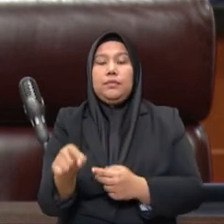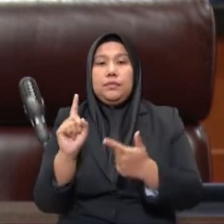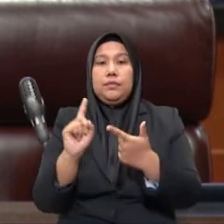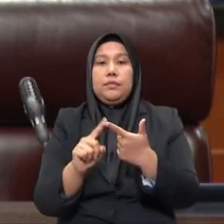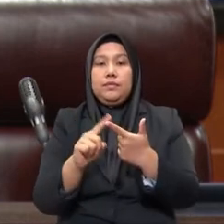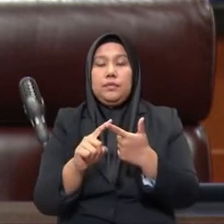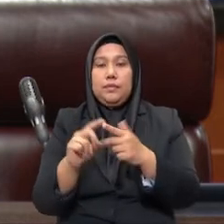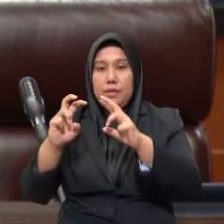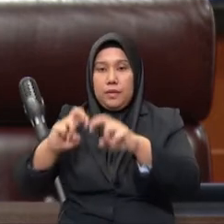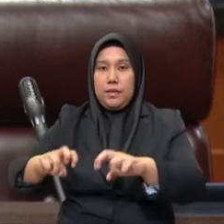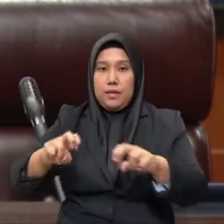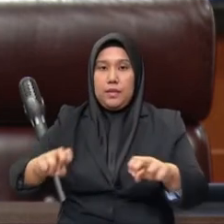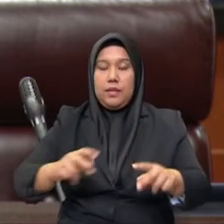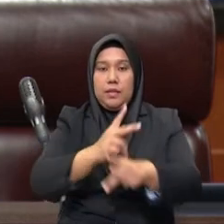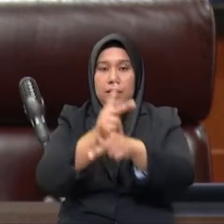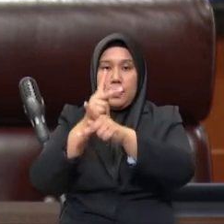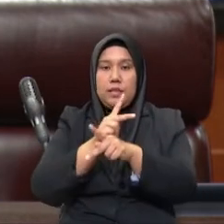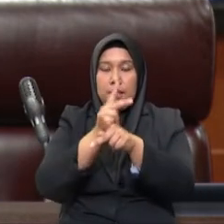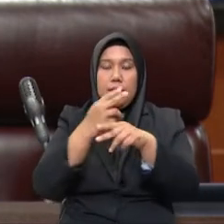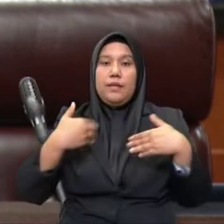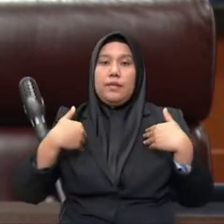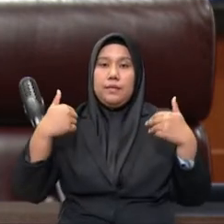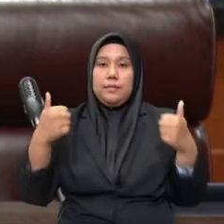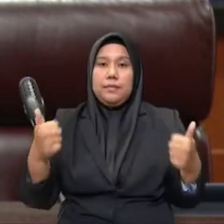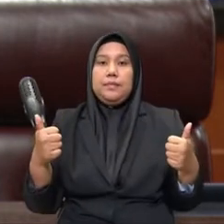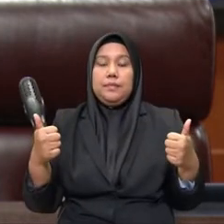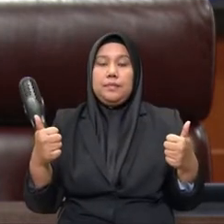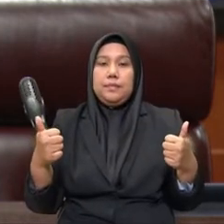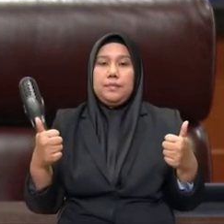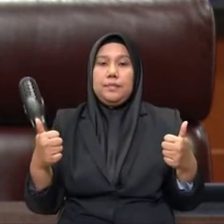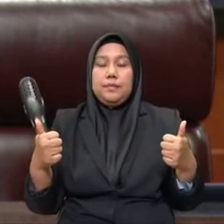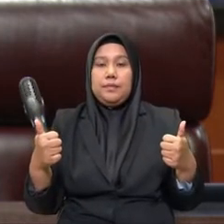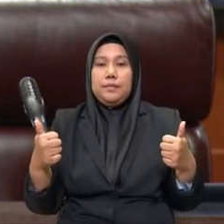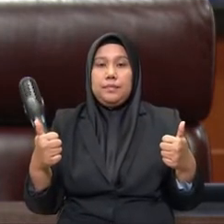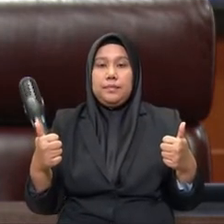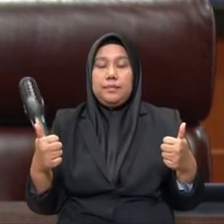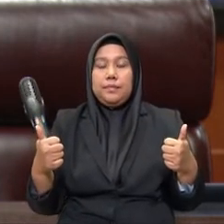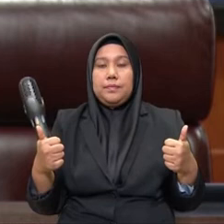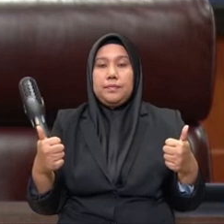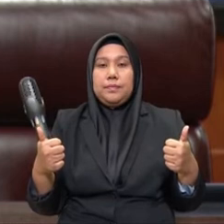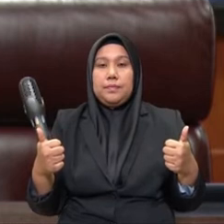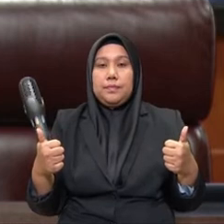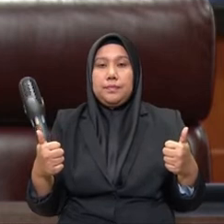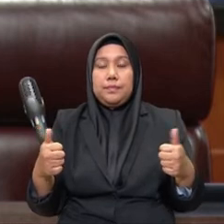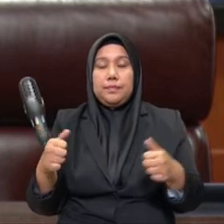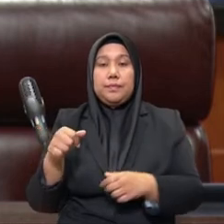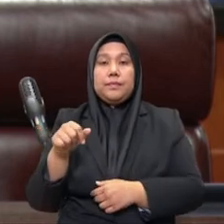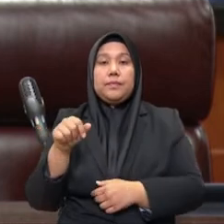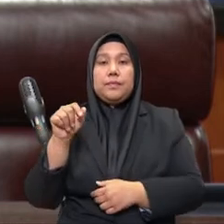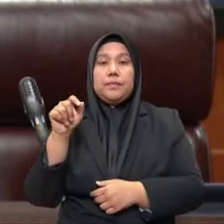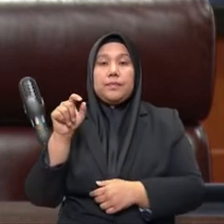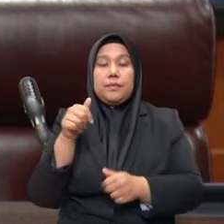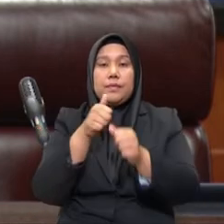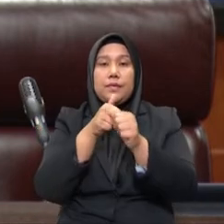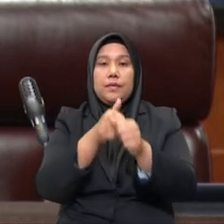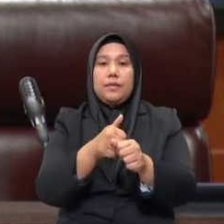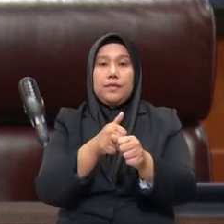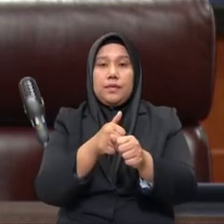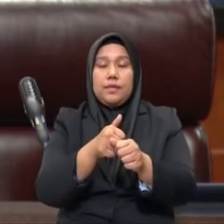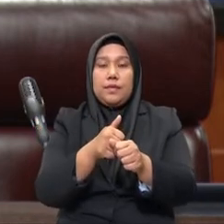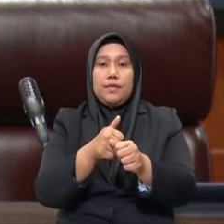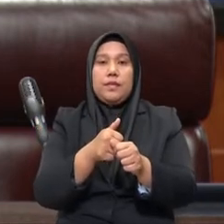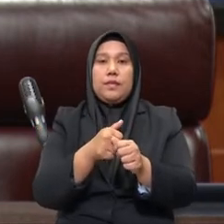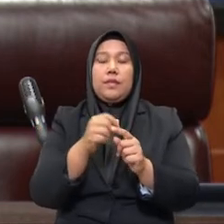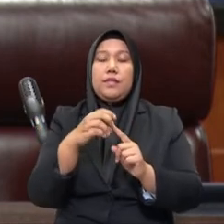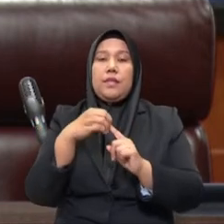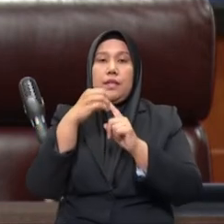kajian tentang keperluan jagaan kesihatan, healthcare needs. Ini merujuk kepada permintaan khusus dalam